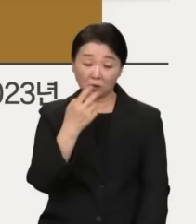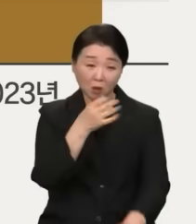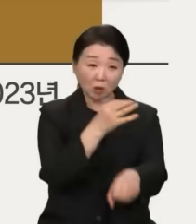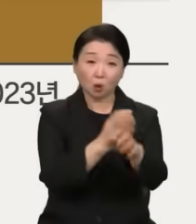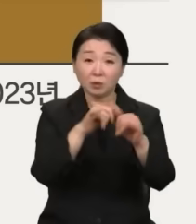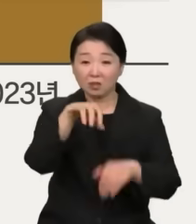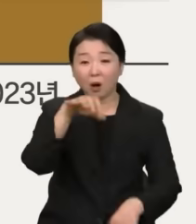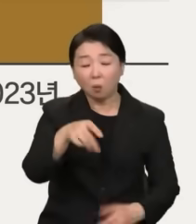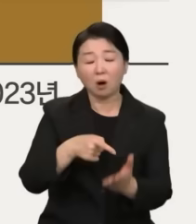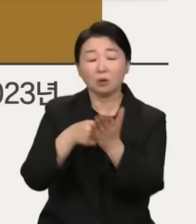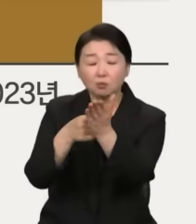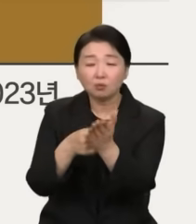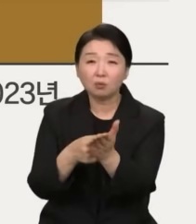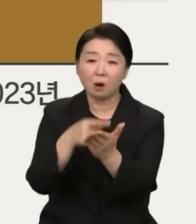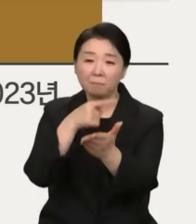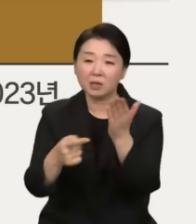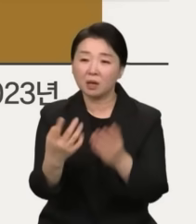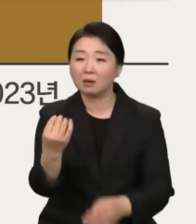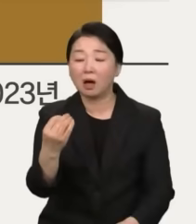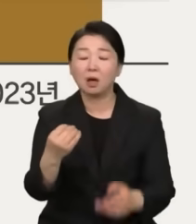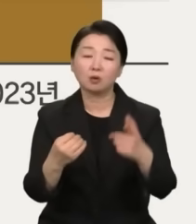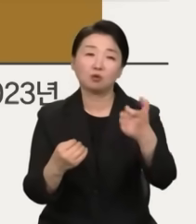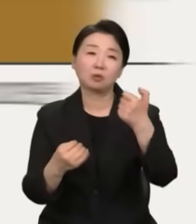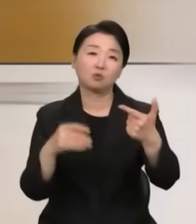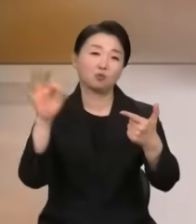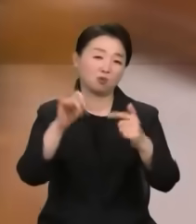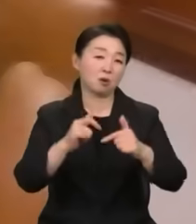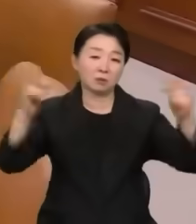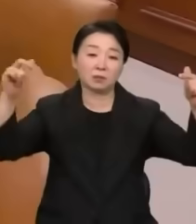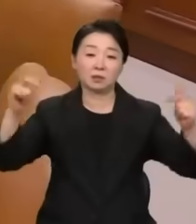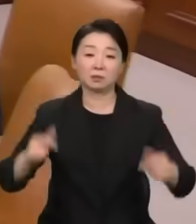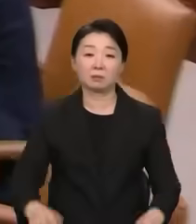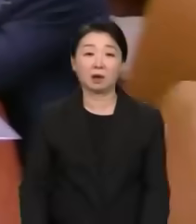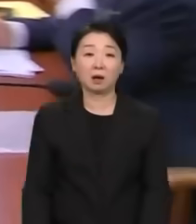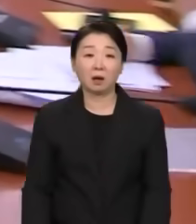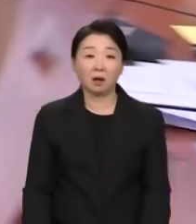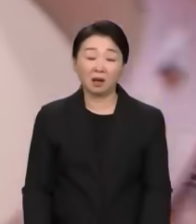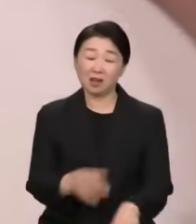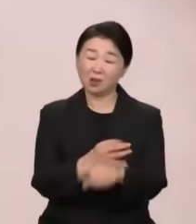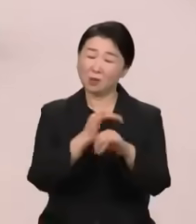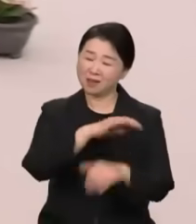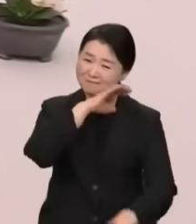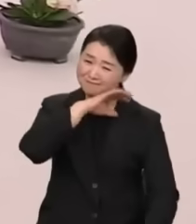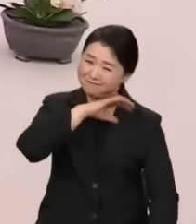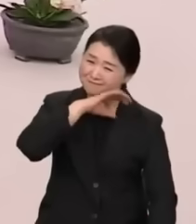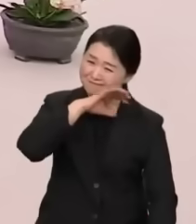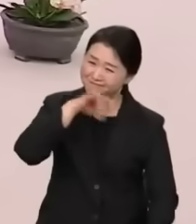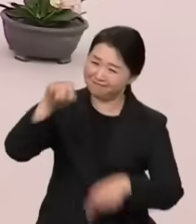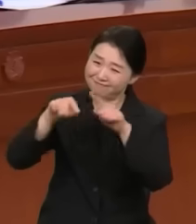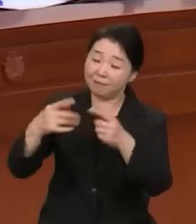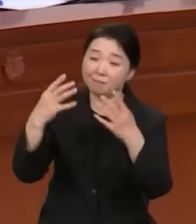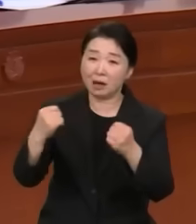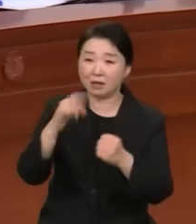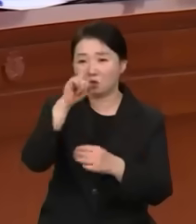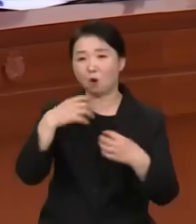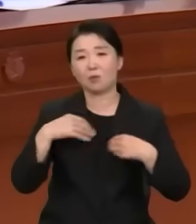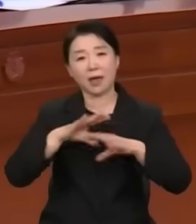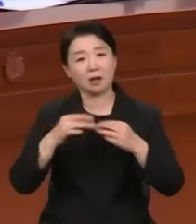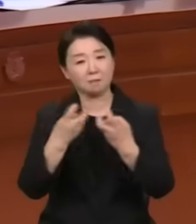피해 상담 건수는 무려 660% 급증했습니다. 소비자 민원이 빗발치자 결국 정부가 대책을